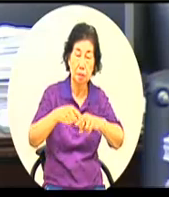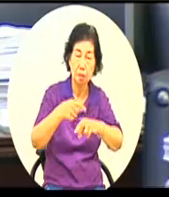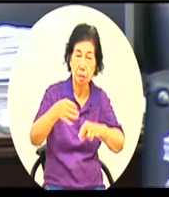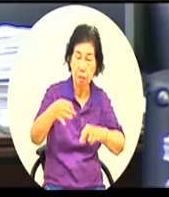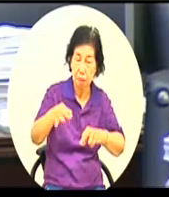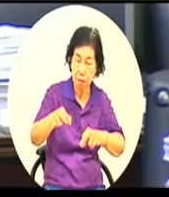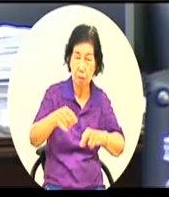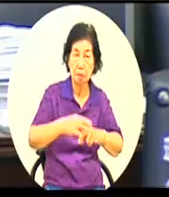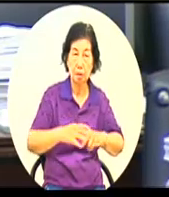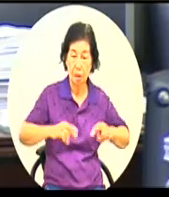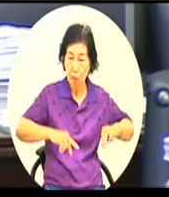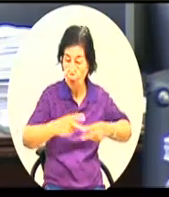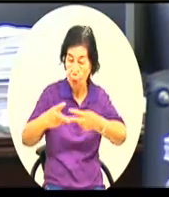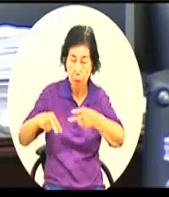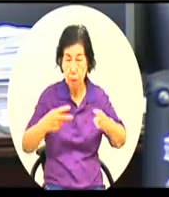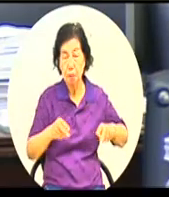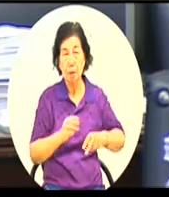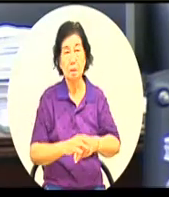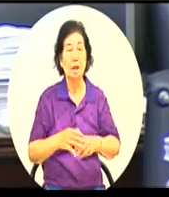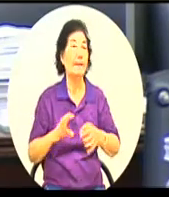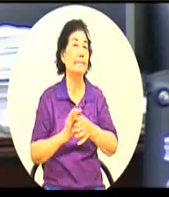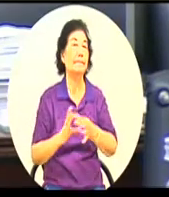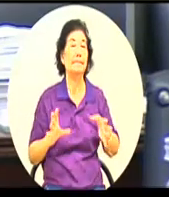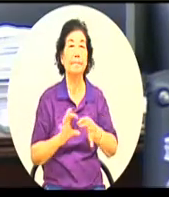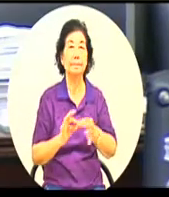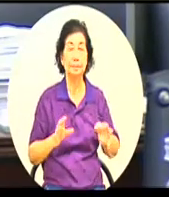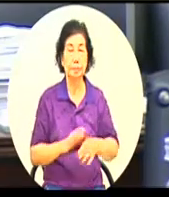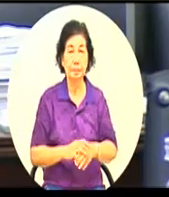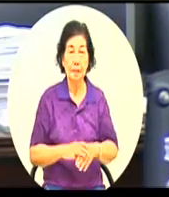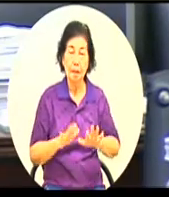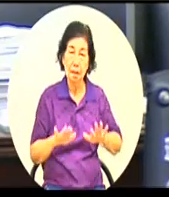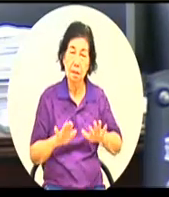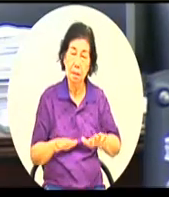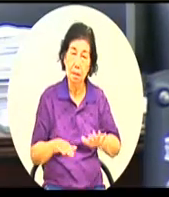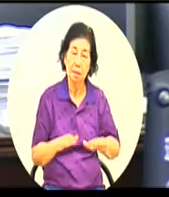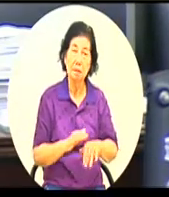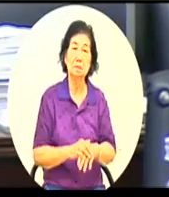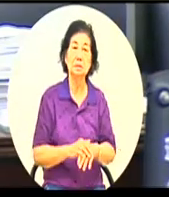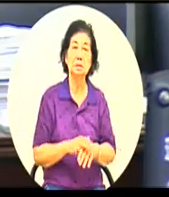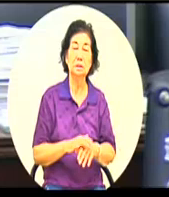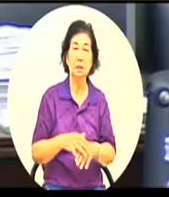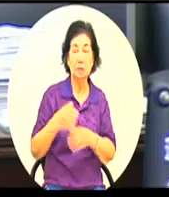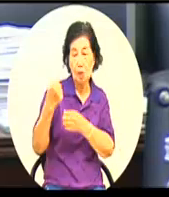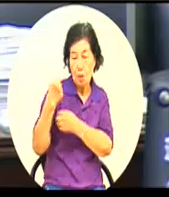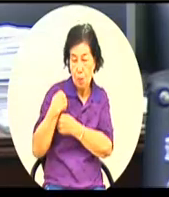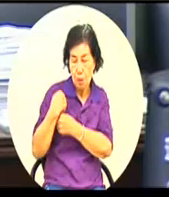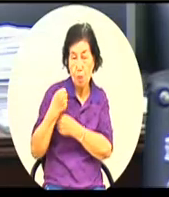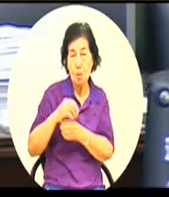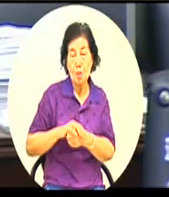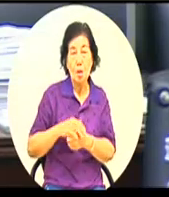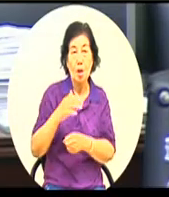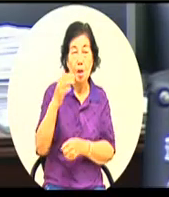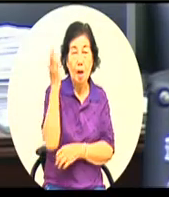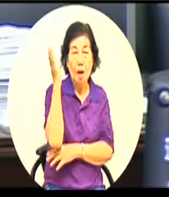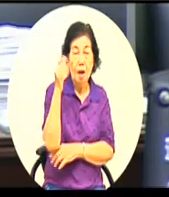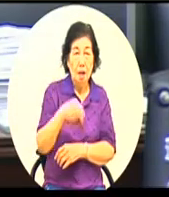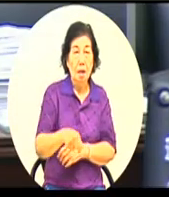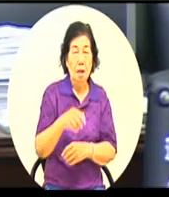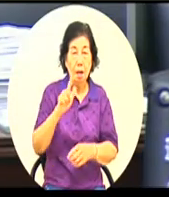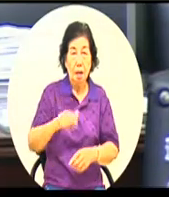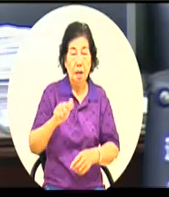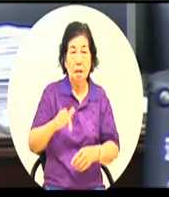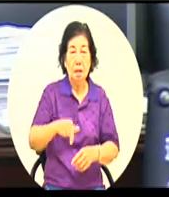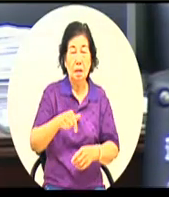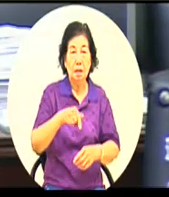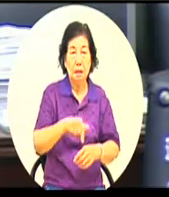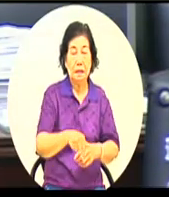嘛无要紧，啊！敢一定得爱把咱只军公教污名化，哈、啊！讲因